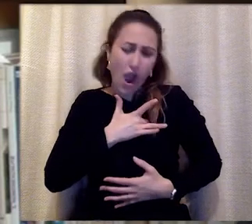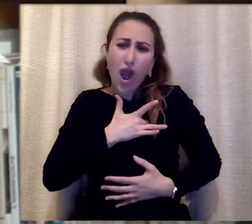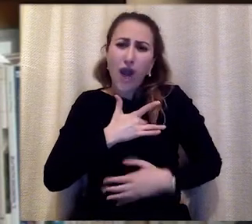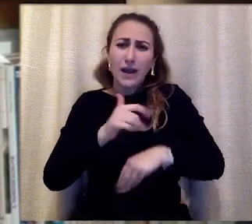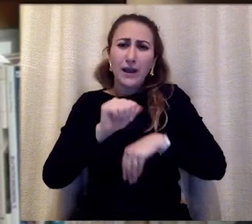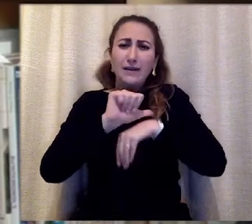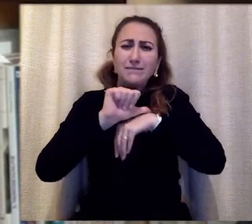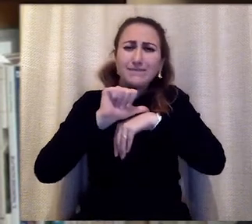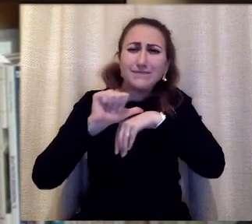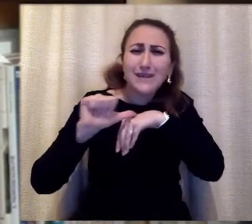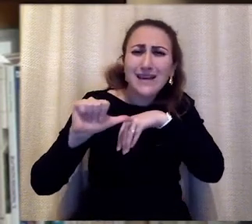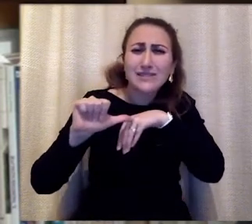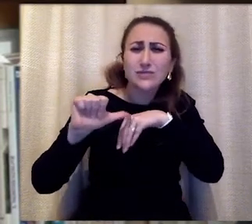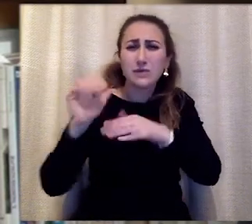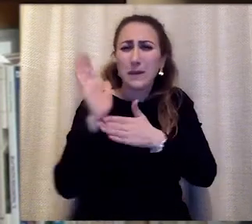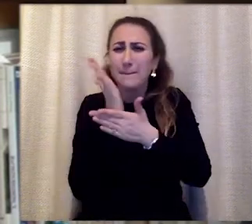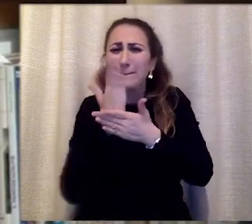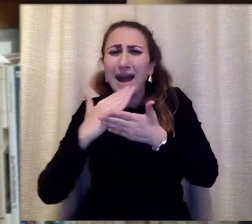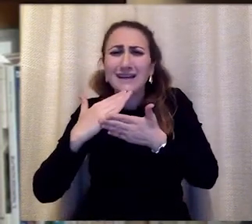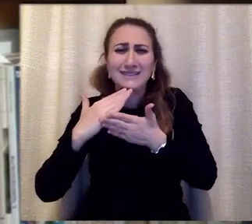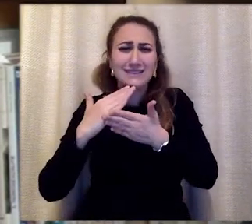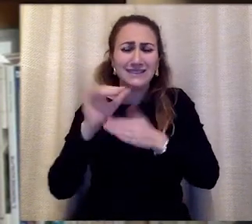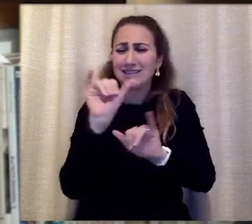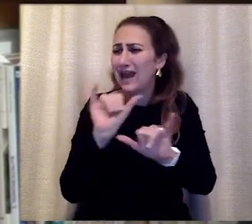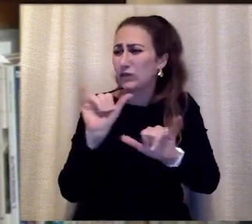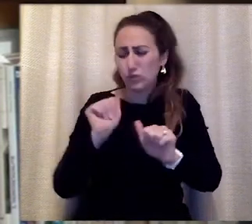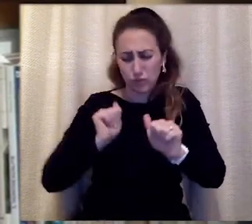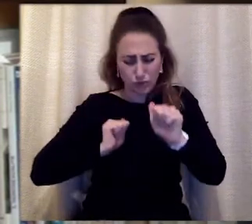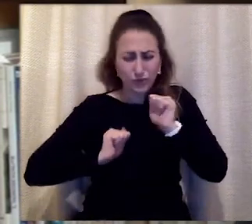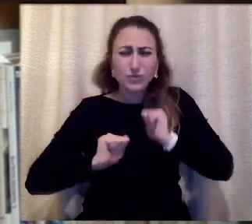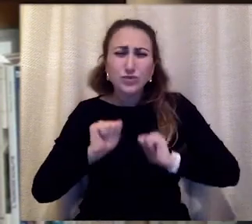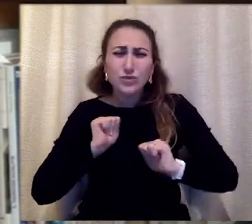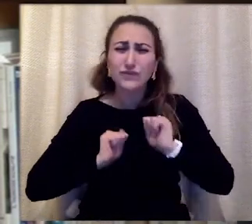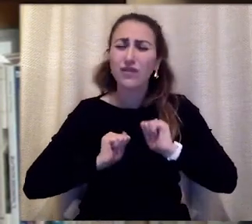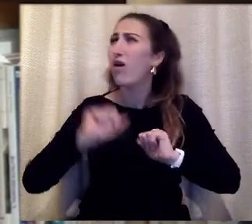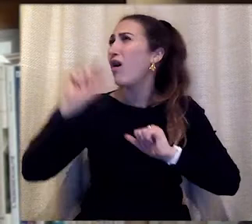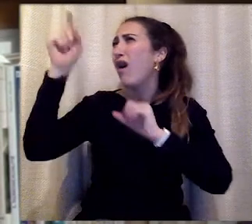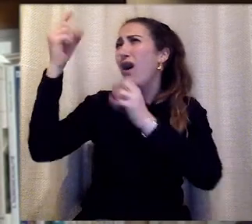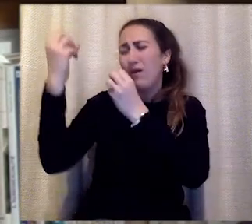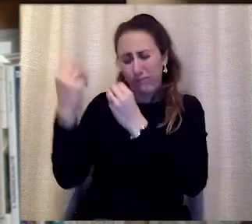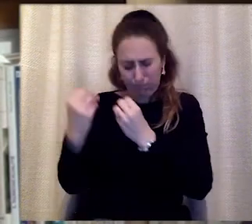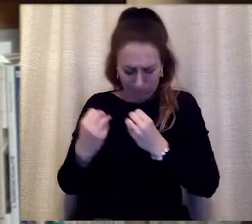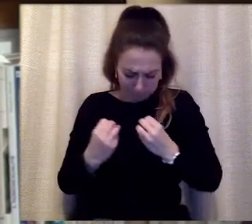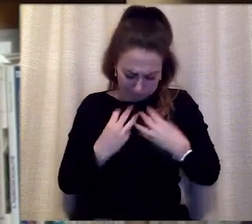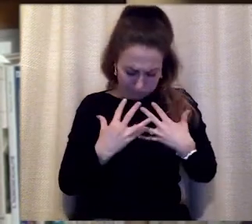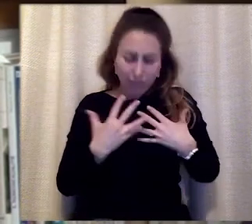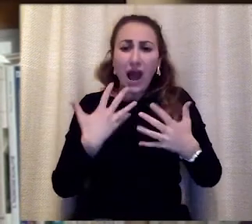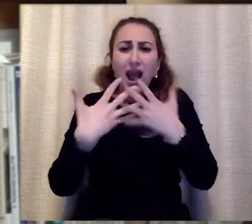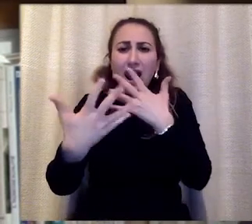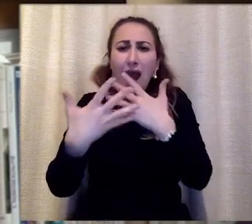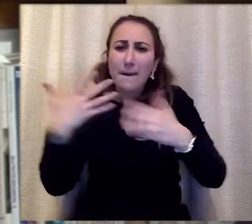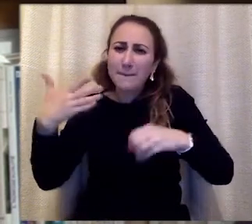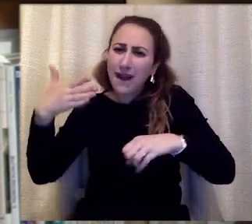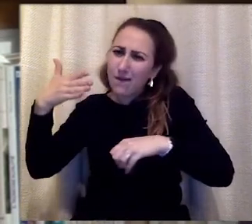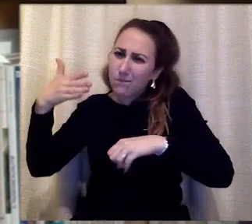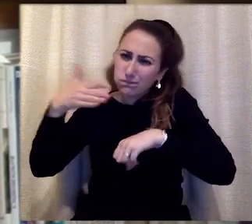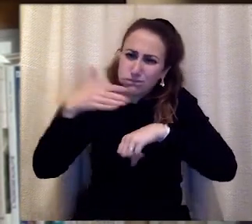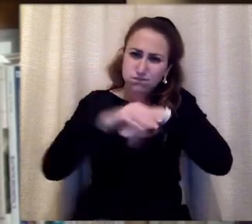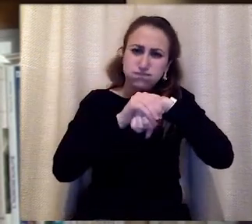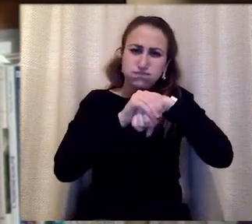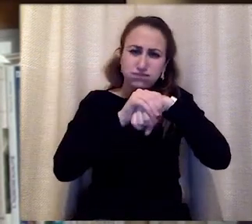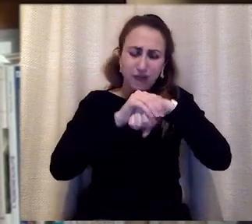chaque partie douloureuse de nos cœurs, afin de stopper toute l'hémorragie et de stopper,